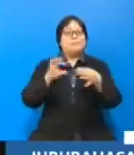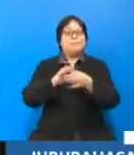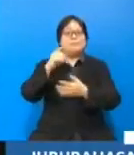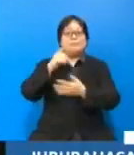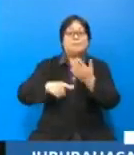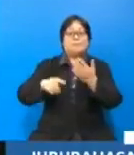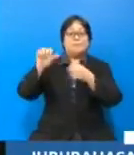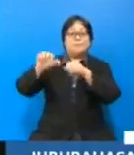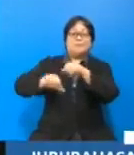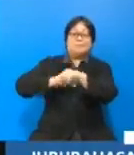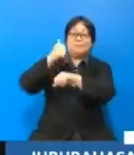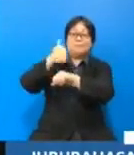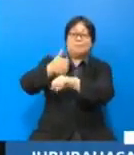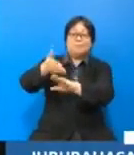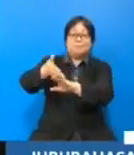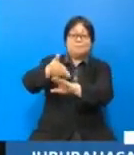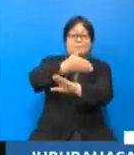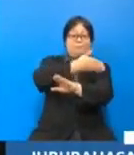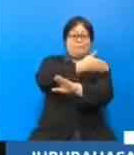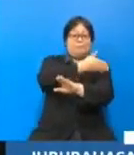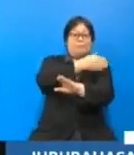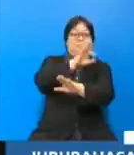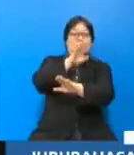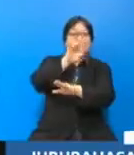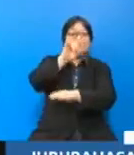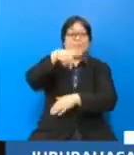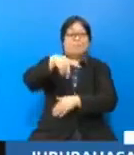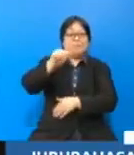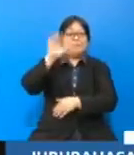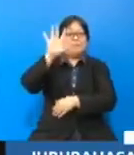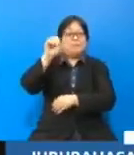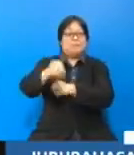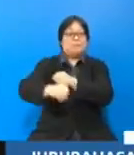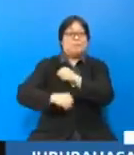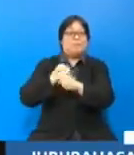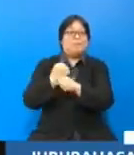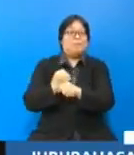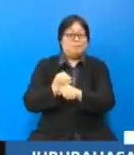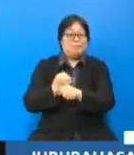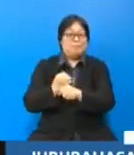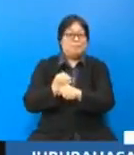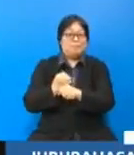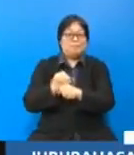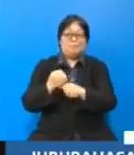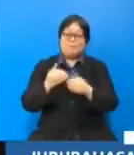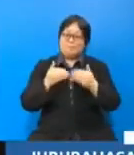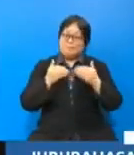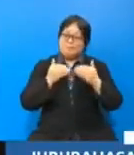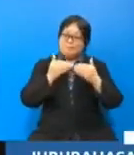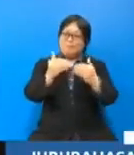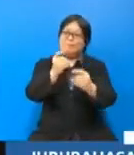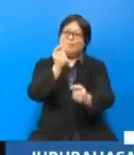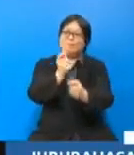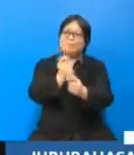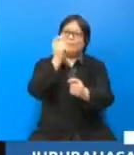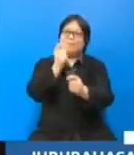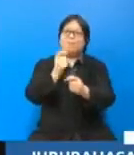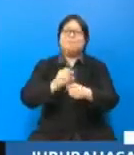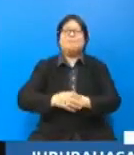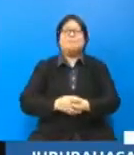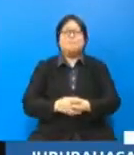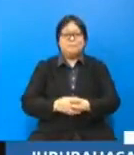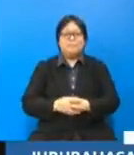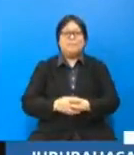apa yang telah pun diwujudkan selama ini FPDA 50 tahun terus dapat kita pertahankan untuk